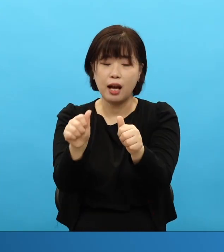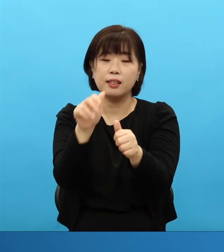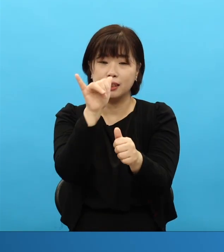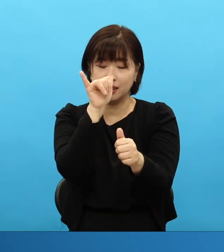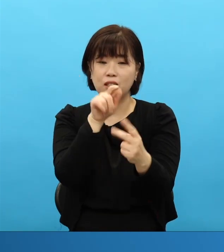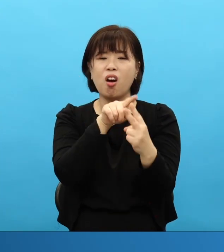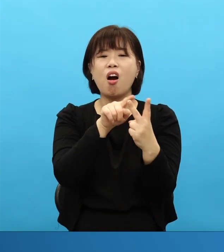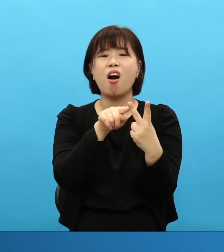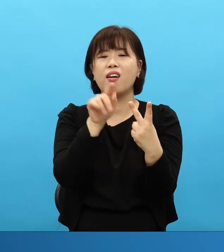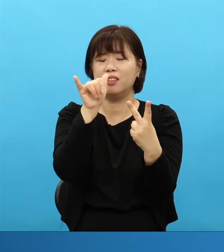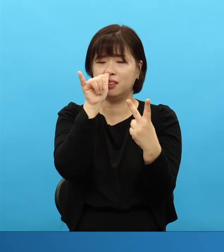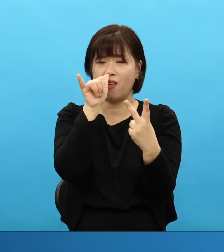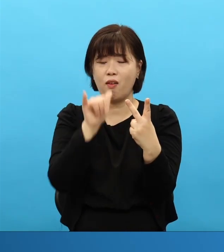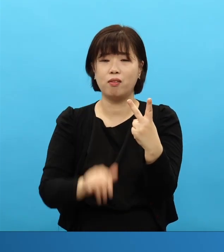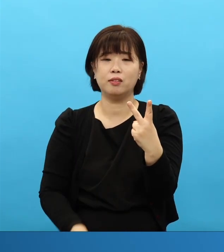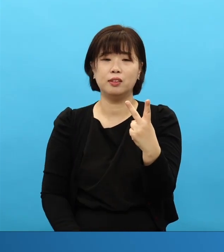우상국가들이